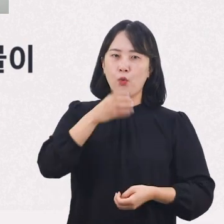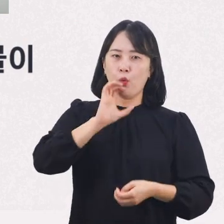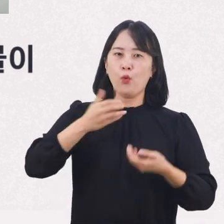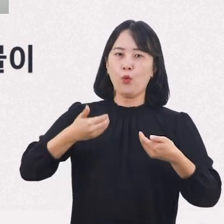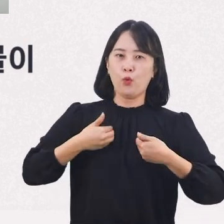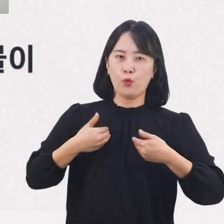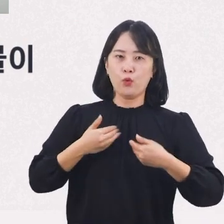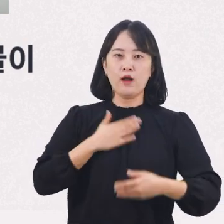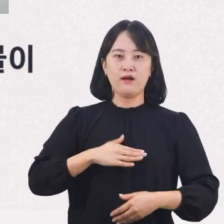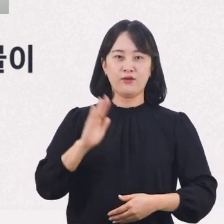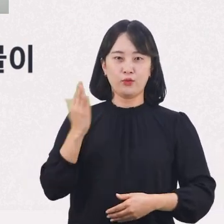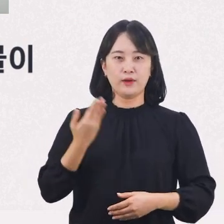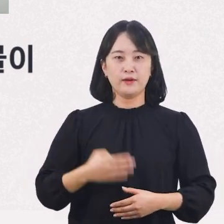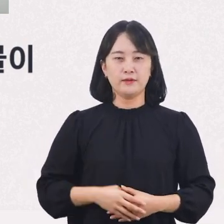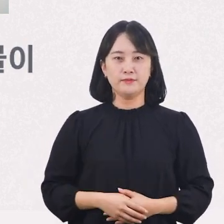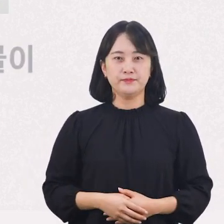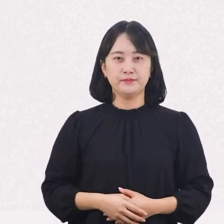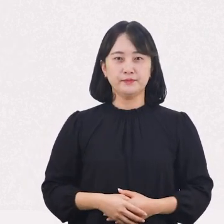알게 되었습니다.